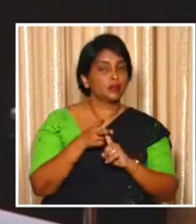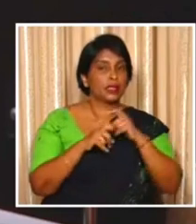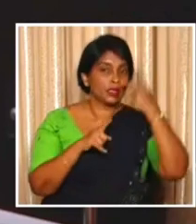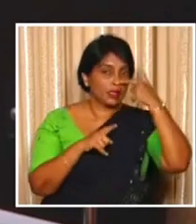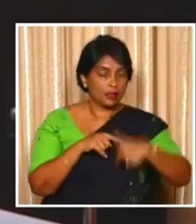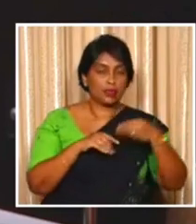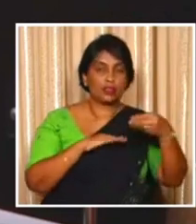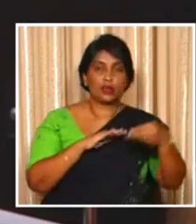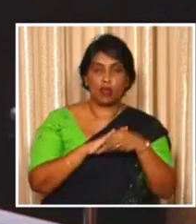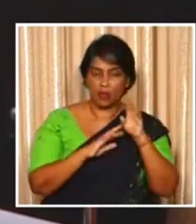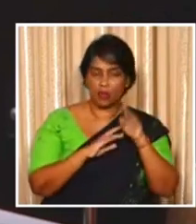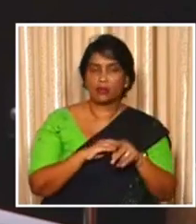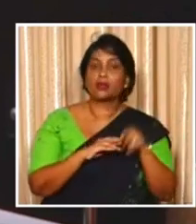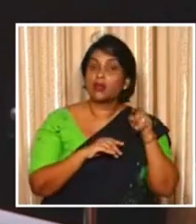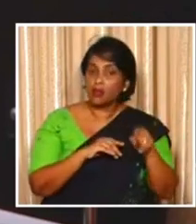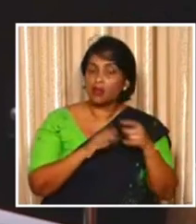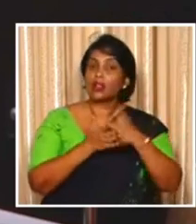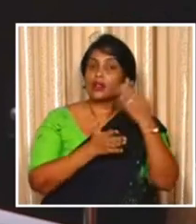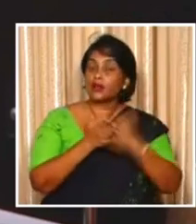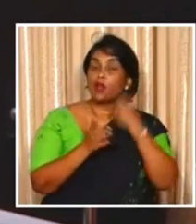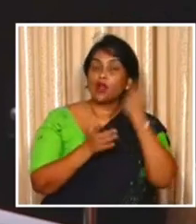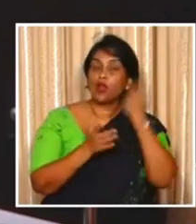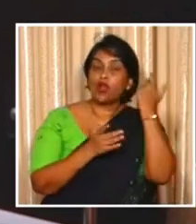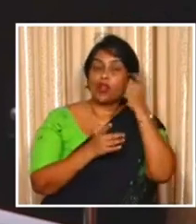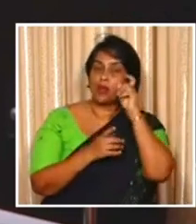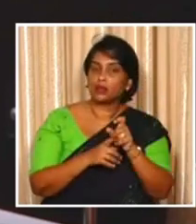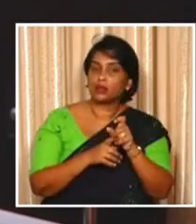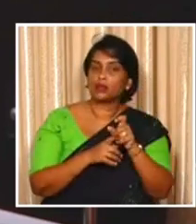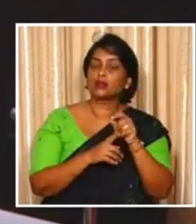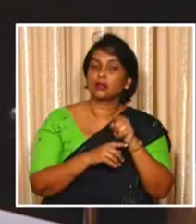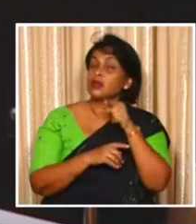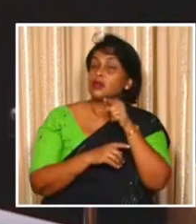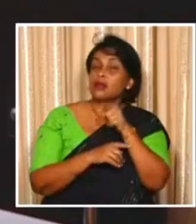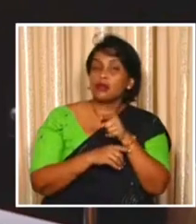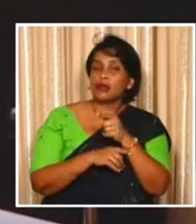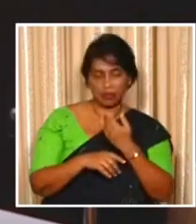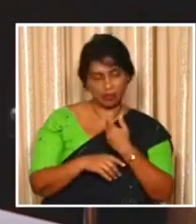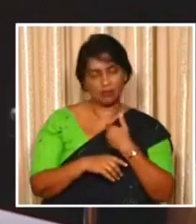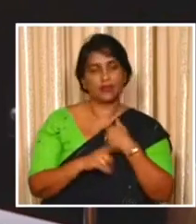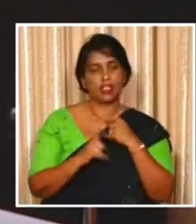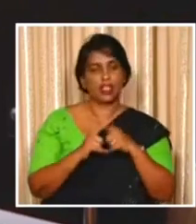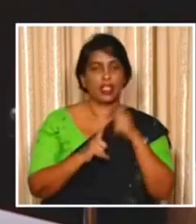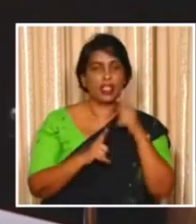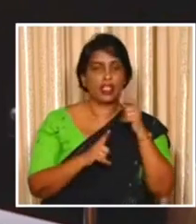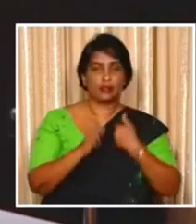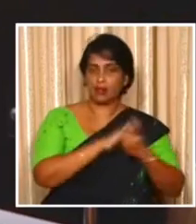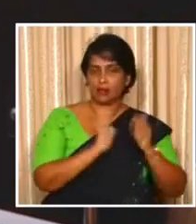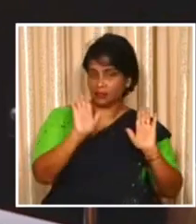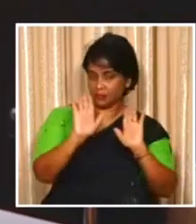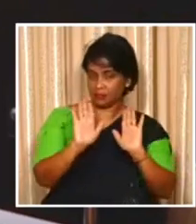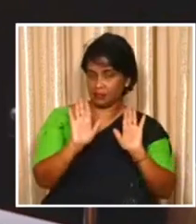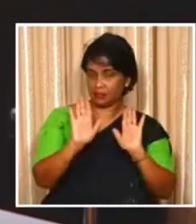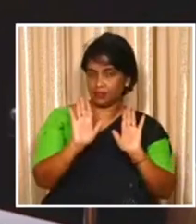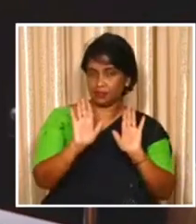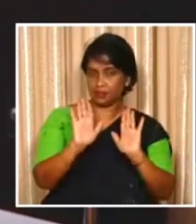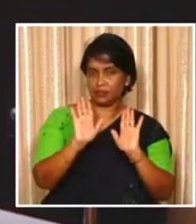කොමිස් ගැහුවා කියලා. අර ඒ පිළිබඳ වාර්තාව හොයලා බලන්න. කවුද කවුද මම කියන මම ඉංජිනේරුවා වෙනුවෙන් පිළිත්තුනේ. මම ඔබතුමා